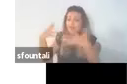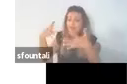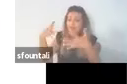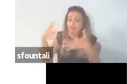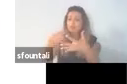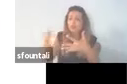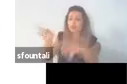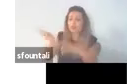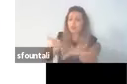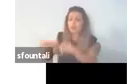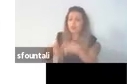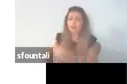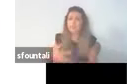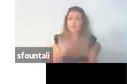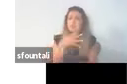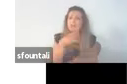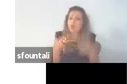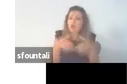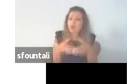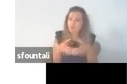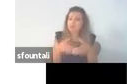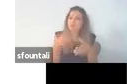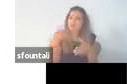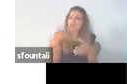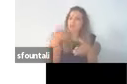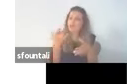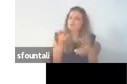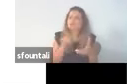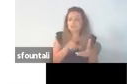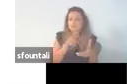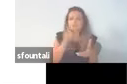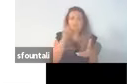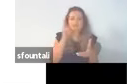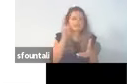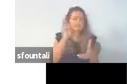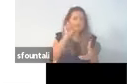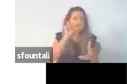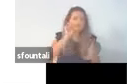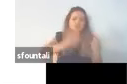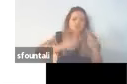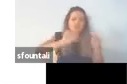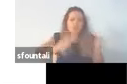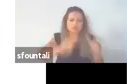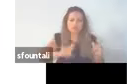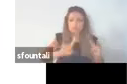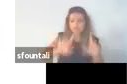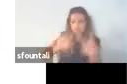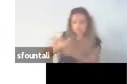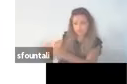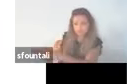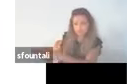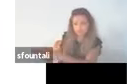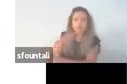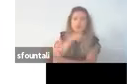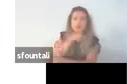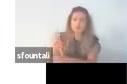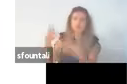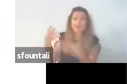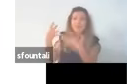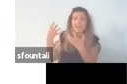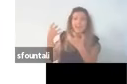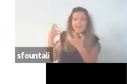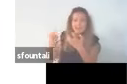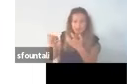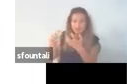αυτές μόνο 90 έχουν καταδικαστεί. So part of the problem, but not the only one, is the definition of rape in